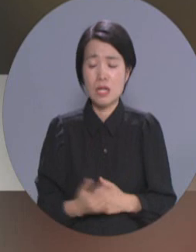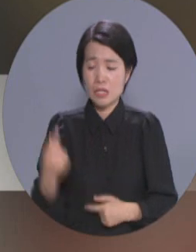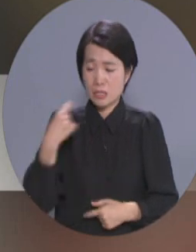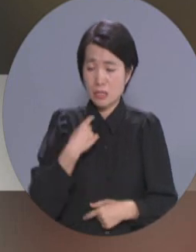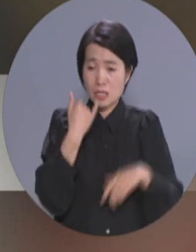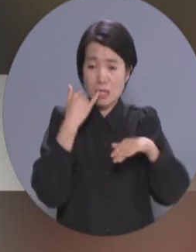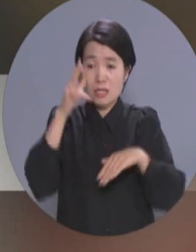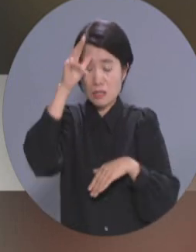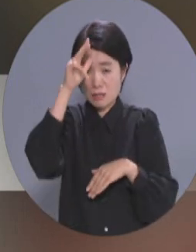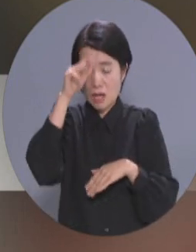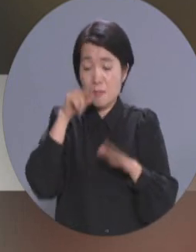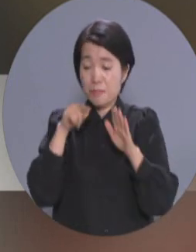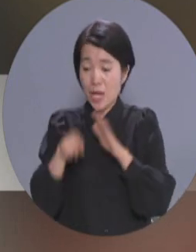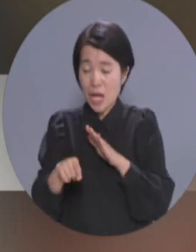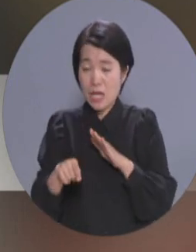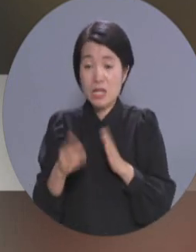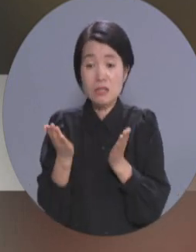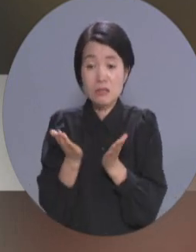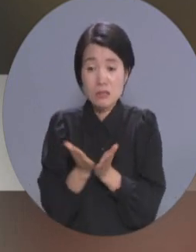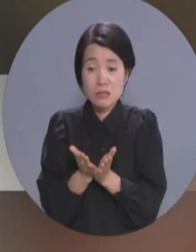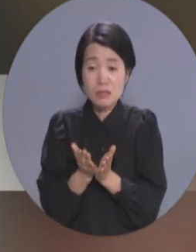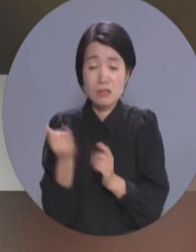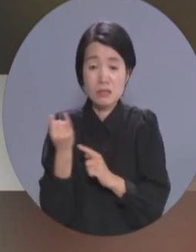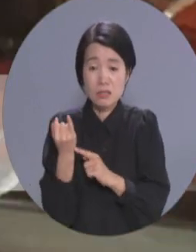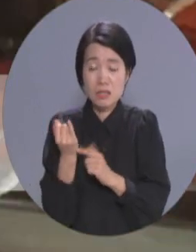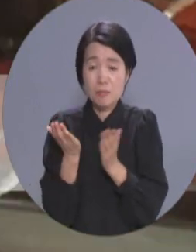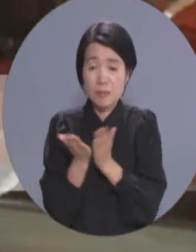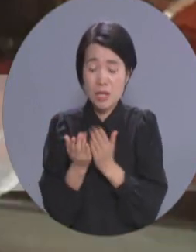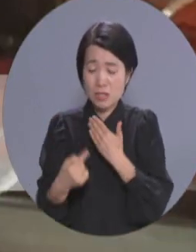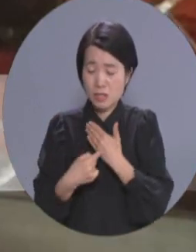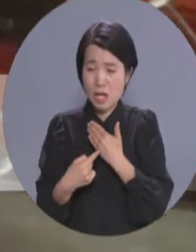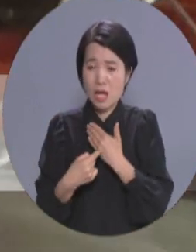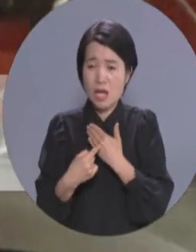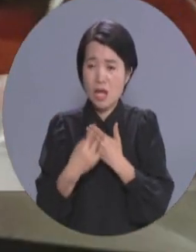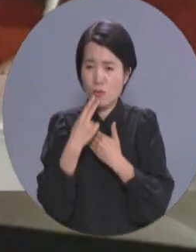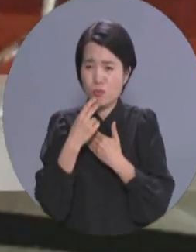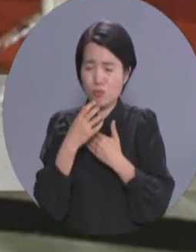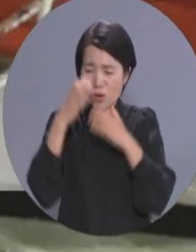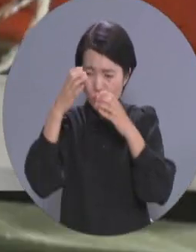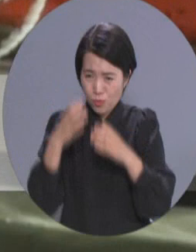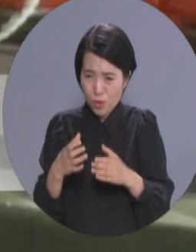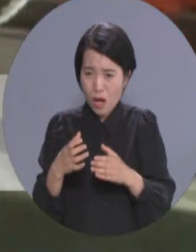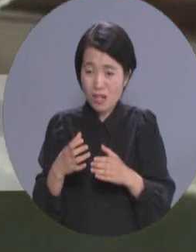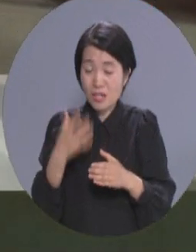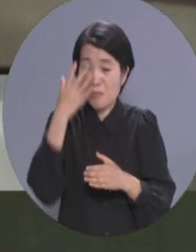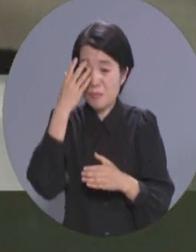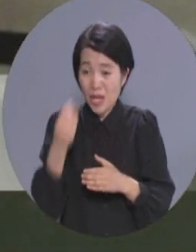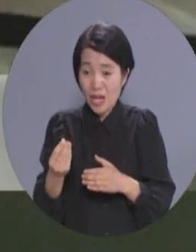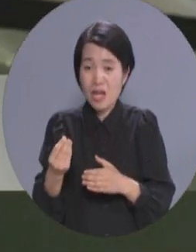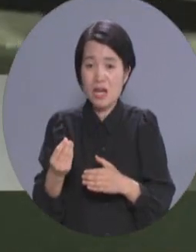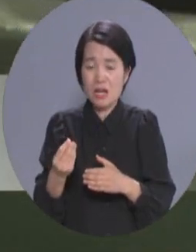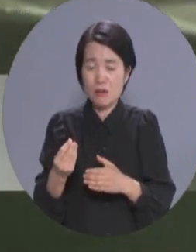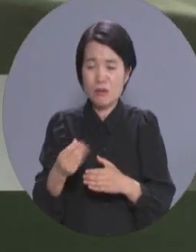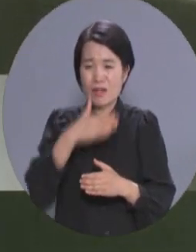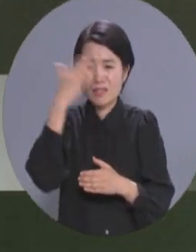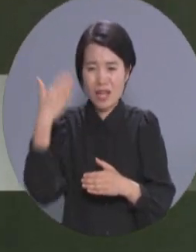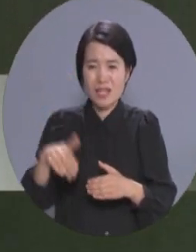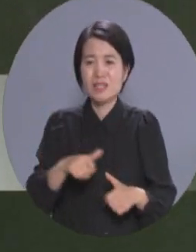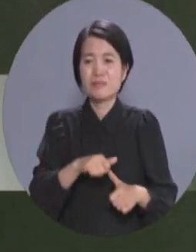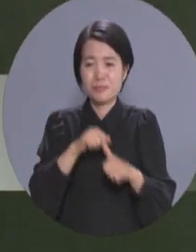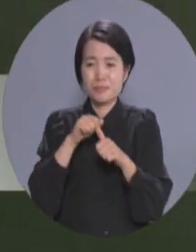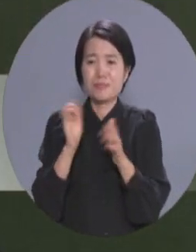신고를 받고 출동한 해경은 해당 여성이 계류된 어선의 충격 방지 장치를 붙잡고 있는 것을 확인하고 무사히